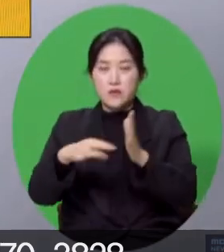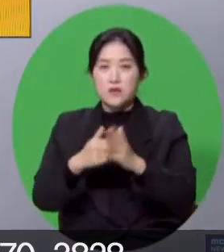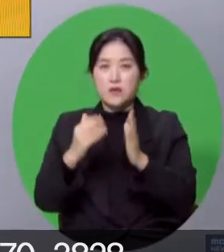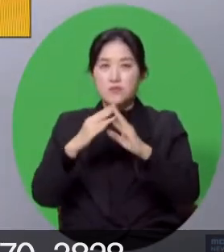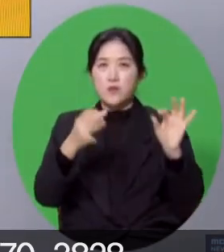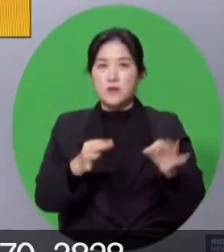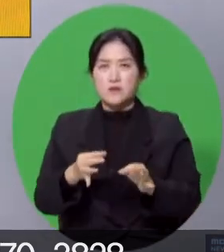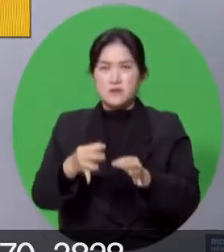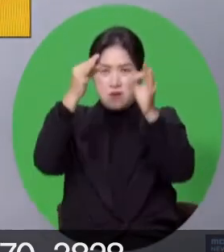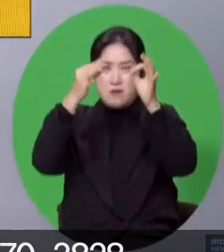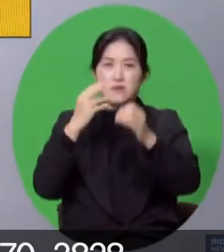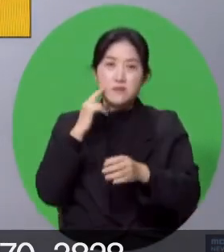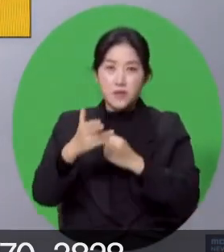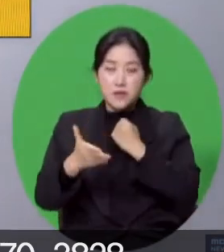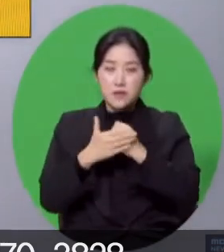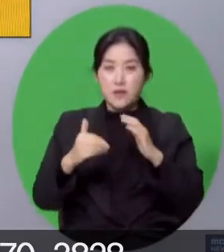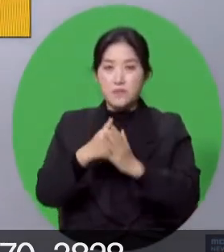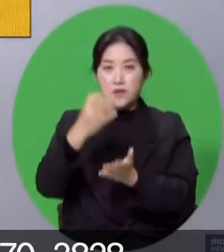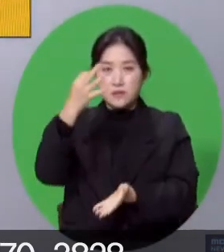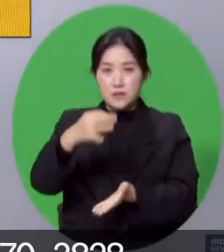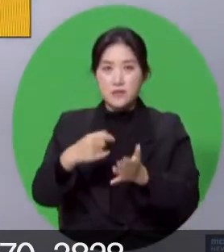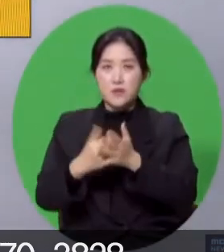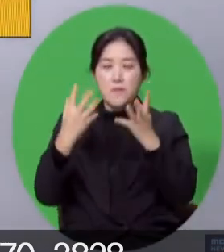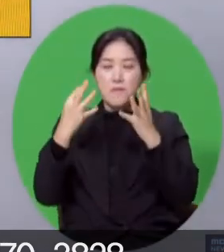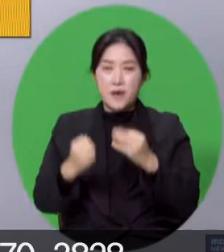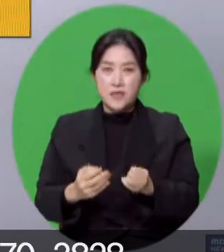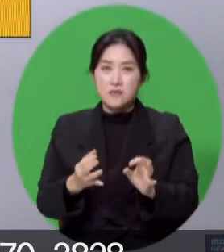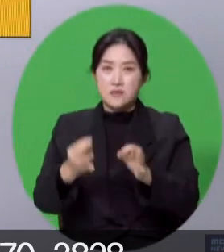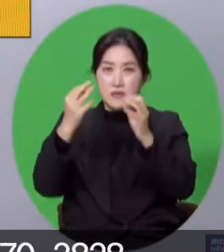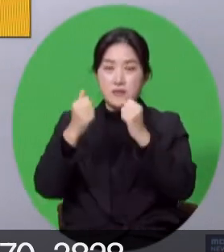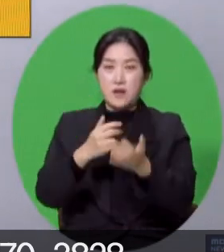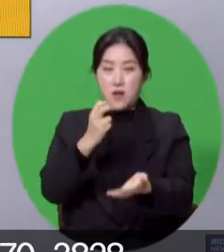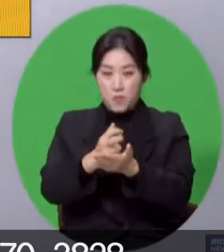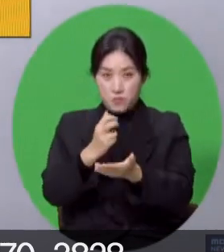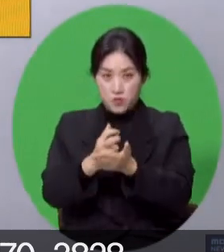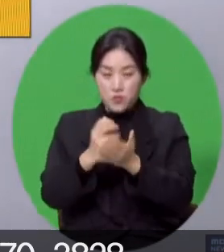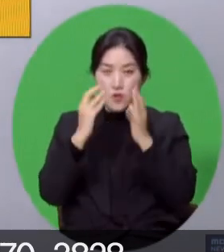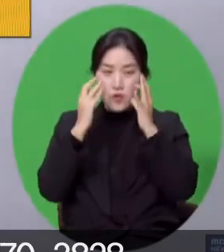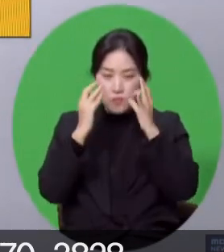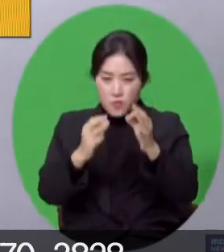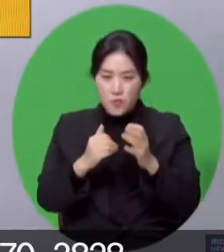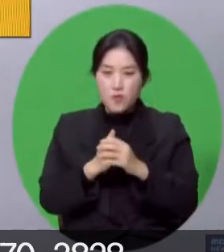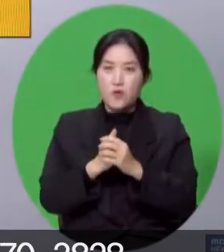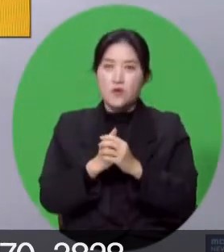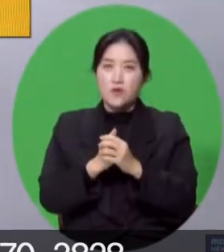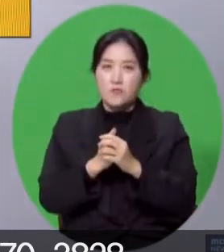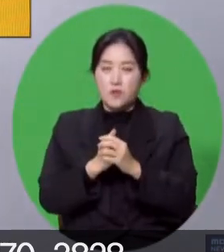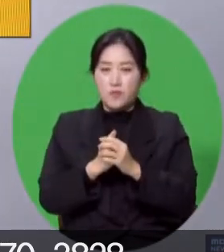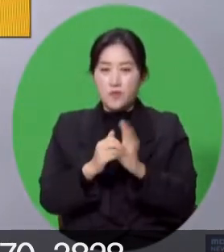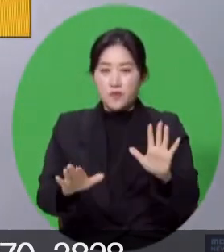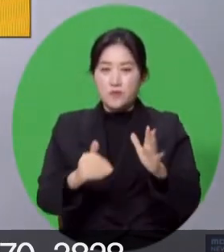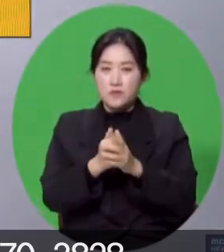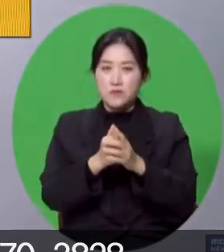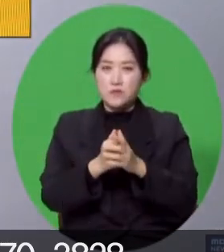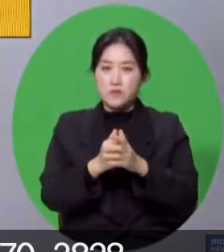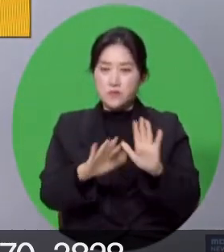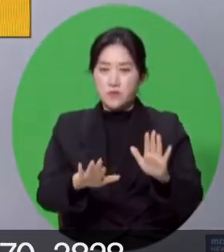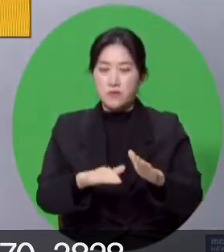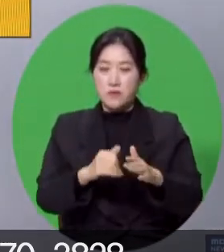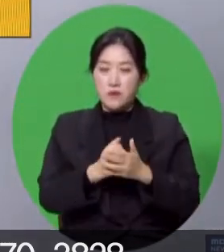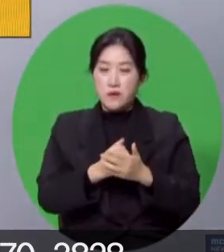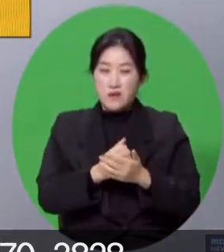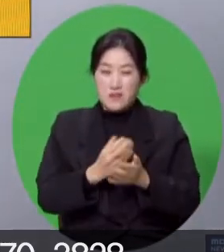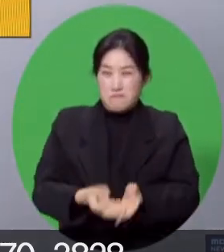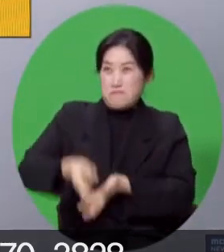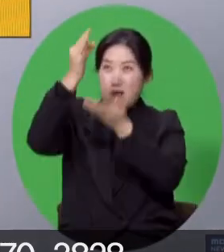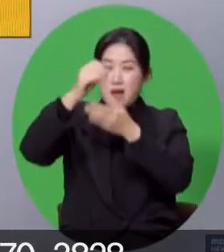너무 급작스럽게 올랐기 때문에 재산세가 너무 많이 올랐다. 그래서 법률상 이걸 슬라이딩 방식으로 이렇게 순차적으로 증액할 수 있기